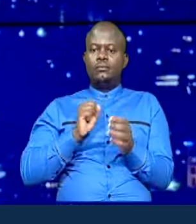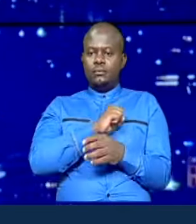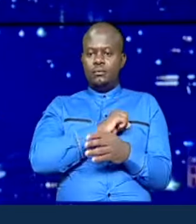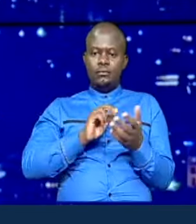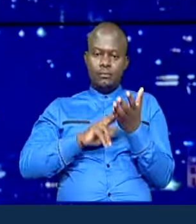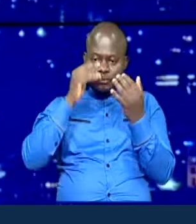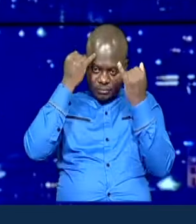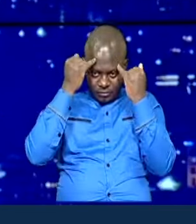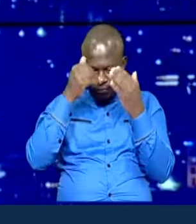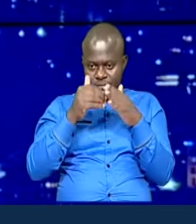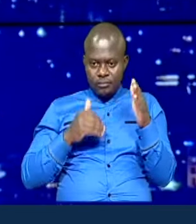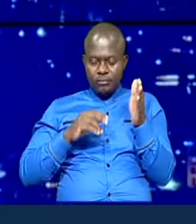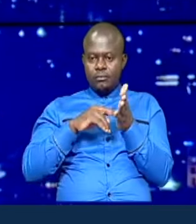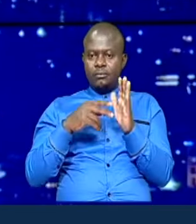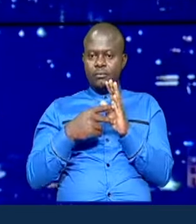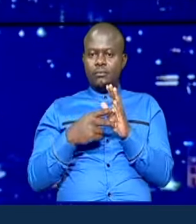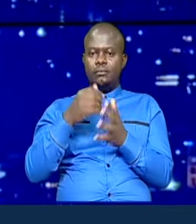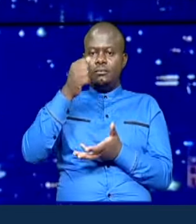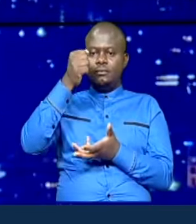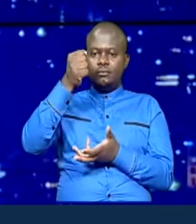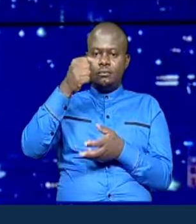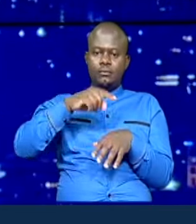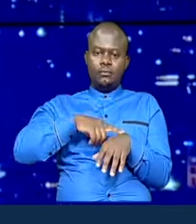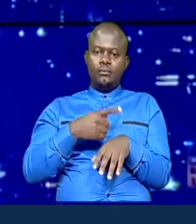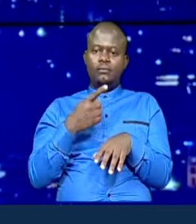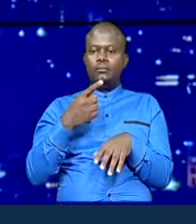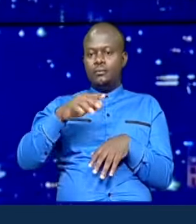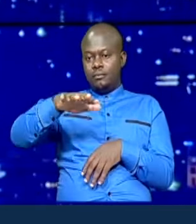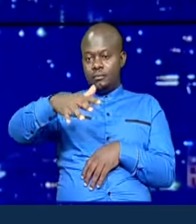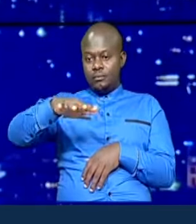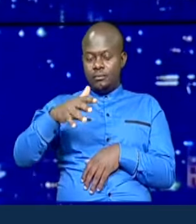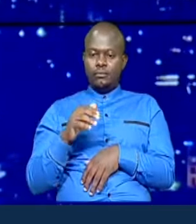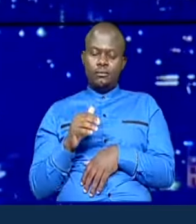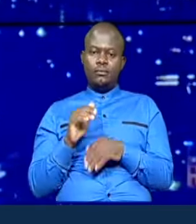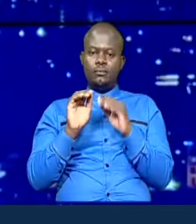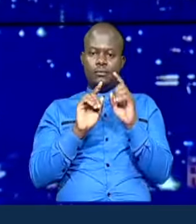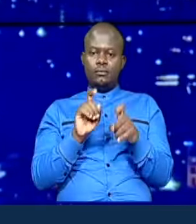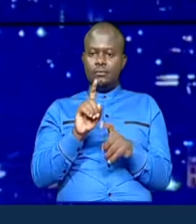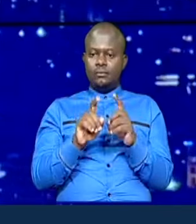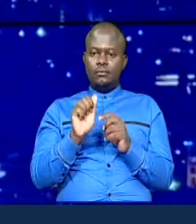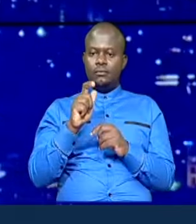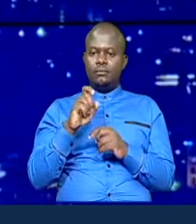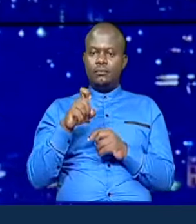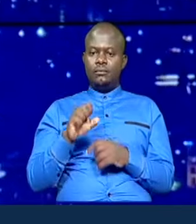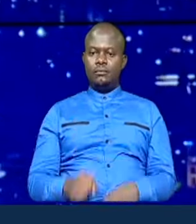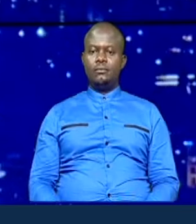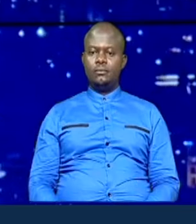ibitekerezo ku mbanziriza mushinga y'ingengo y'imari y'igihe giciriritse. Reka tubibaze Alexi.